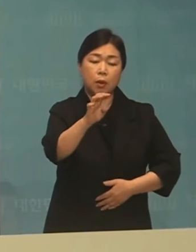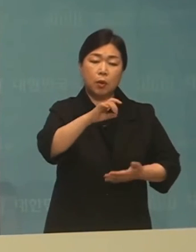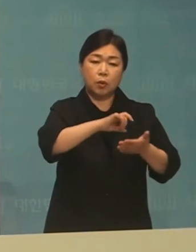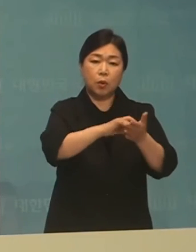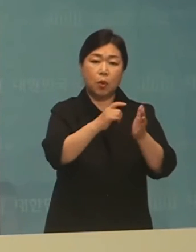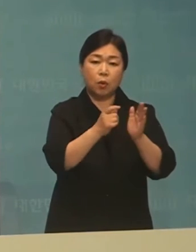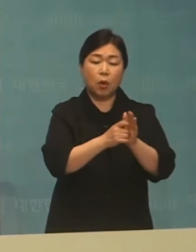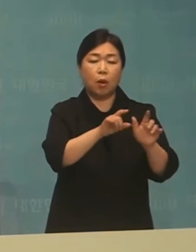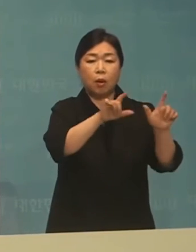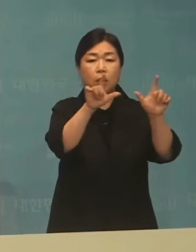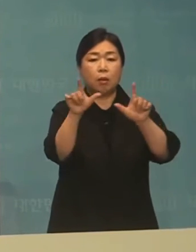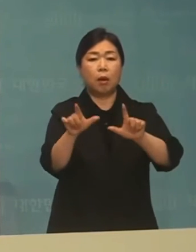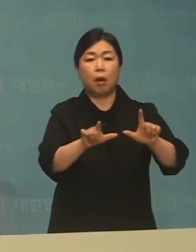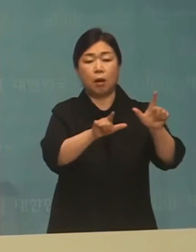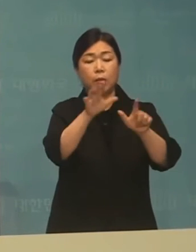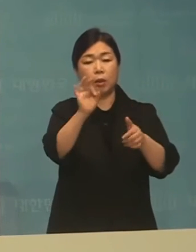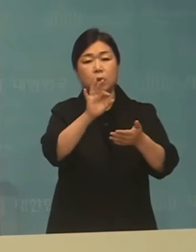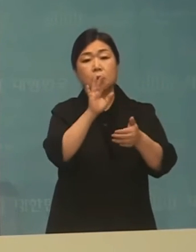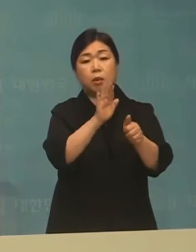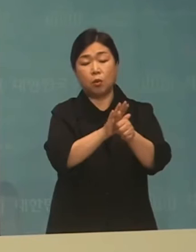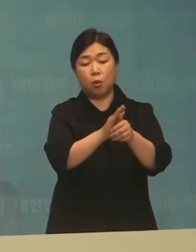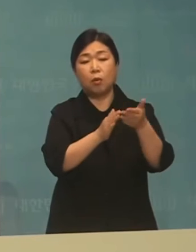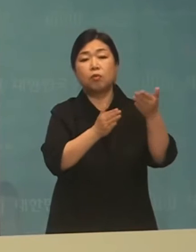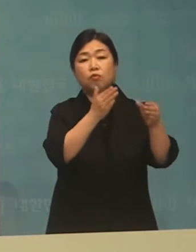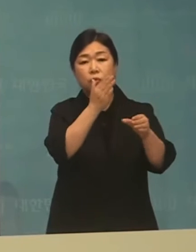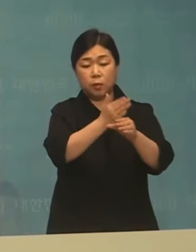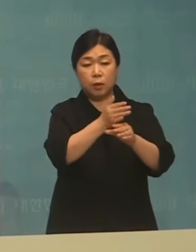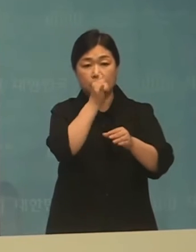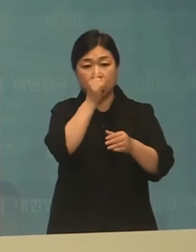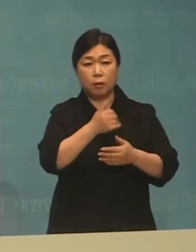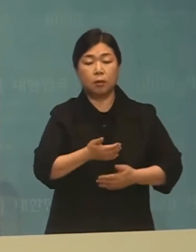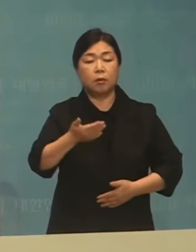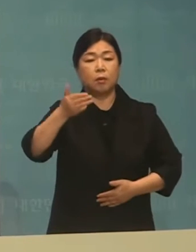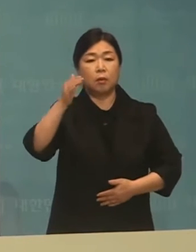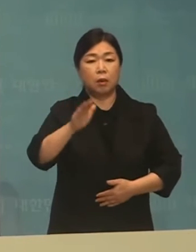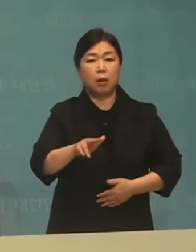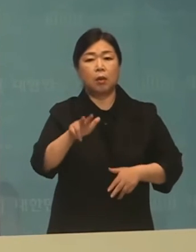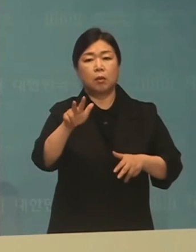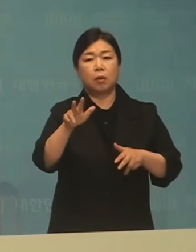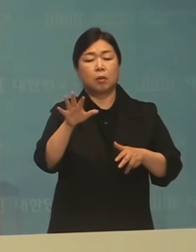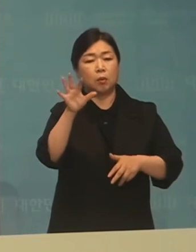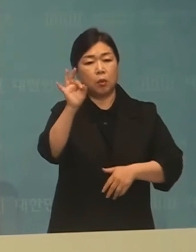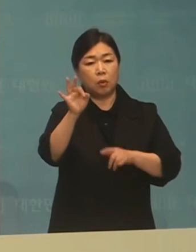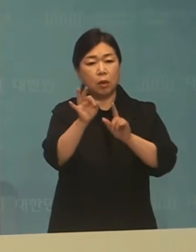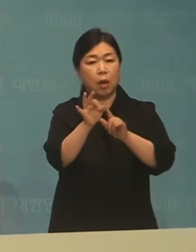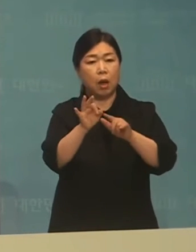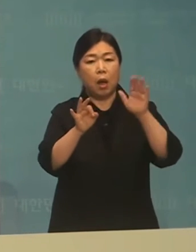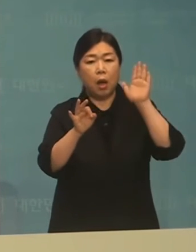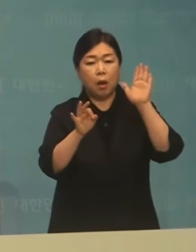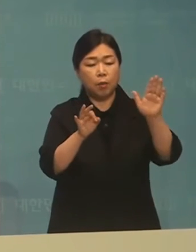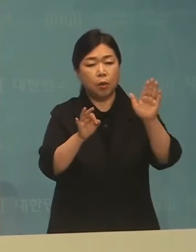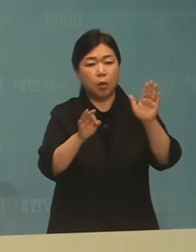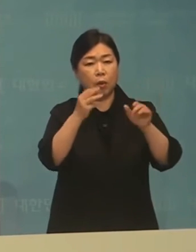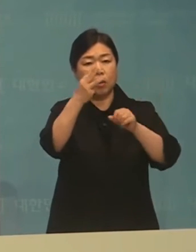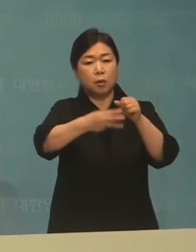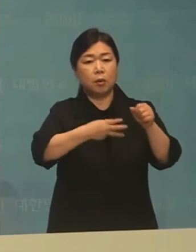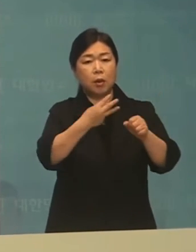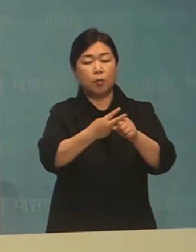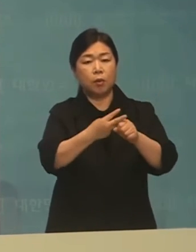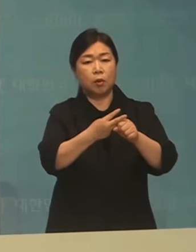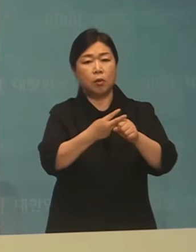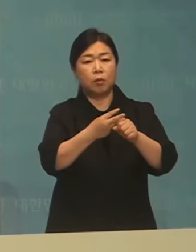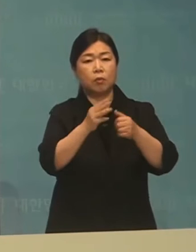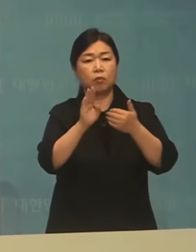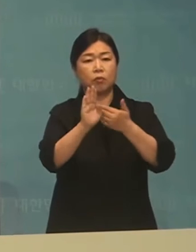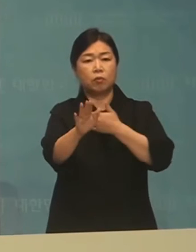정도의 생활비를 지원하고 있습니다. 그런데 이 돈이 앞으로 3년이라면 고갈이